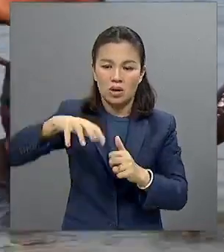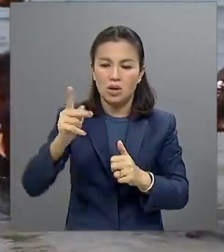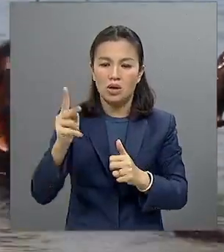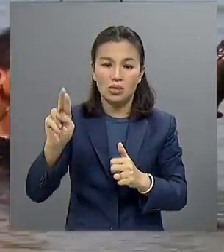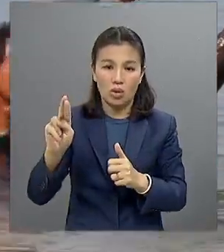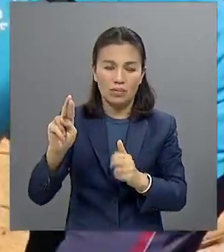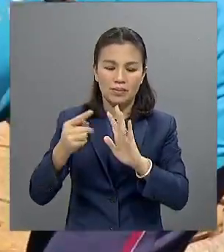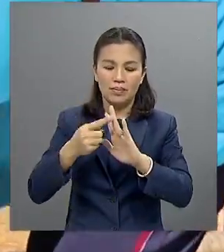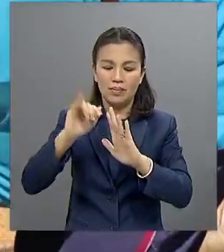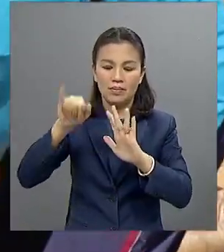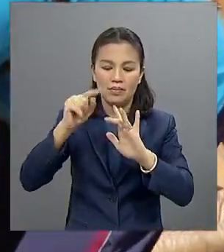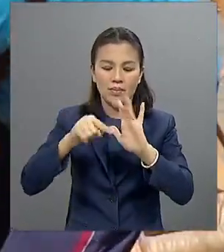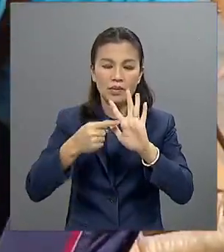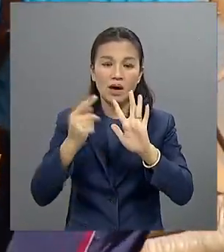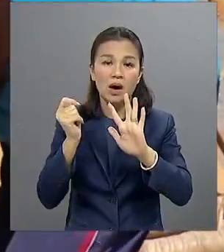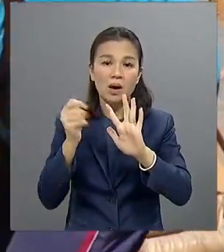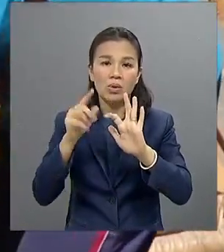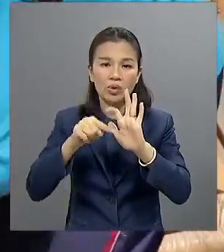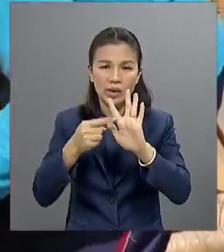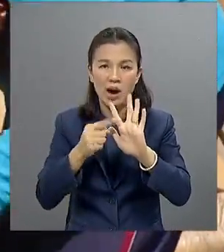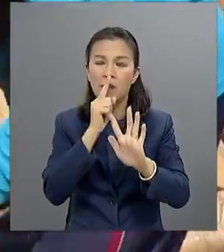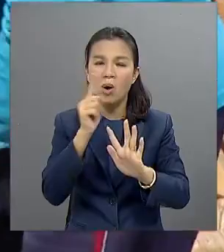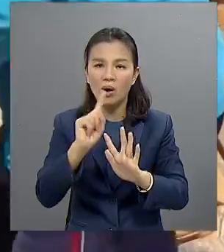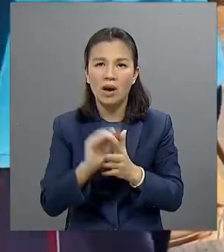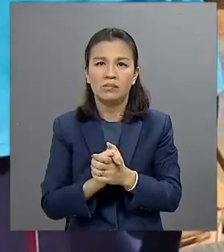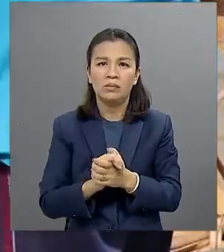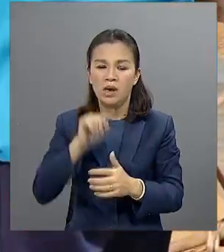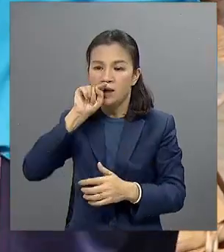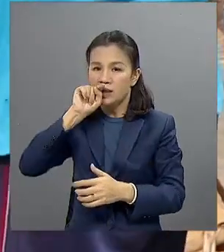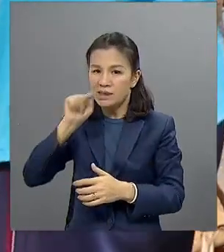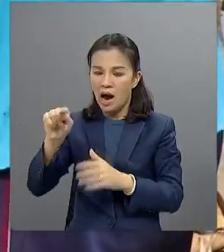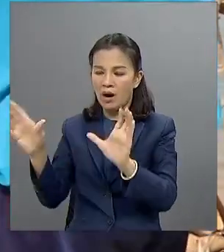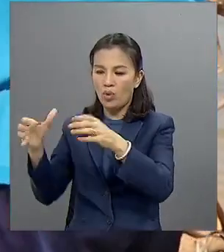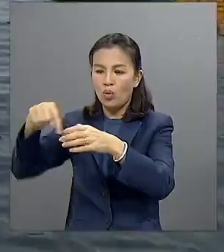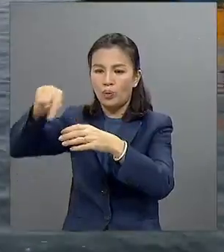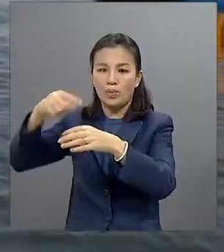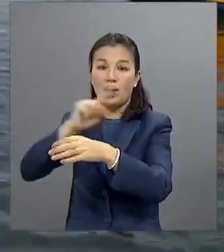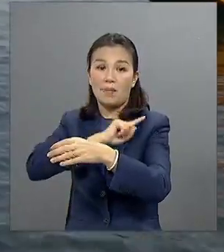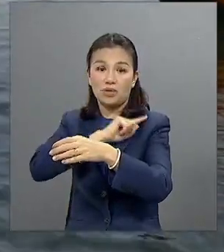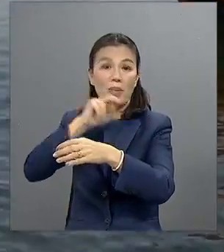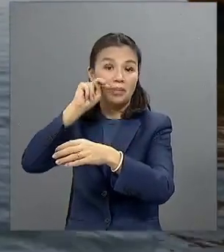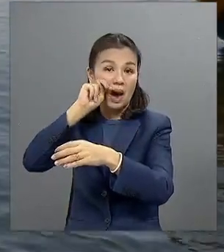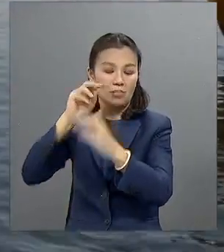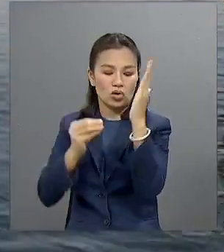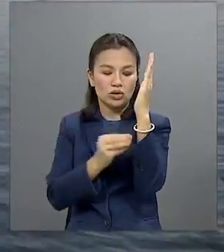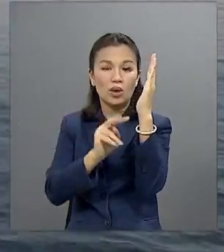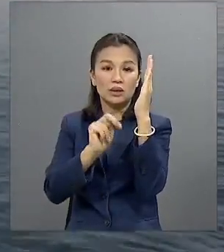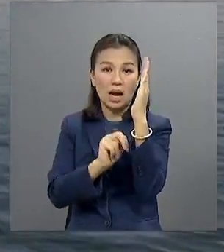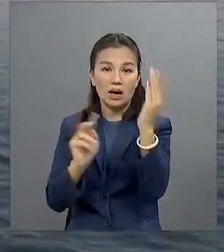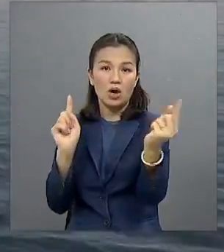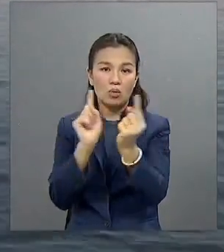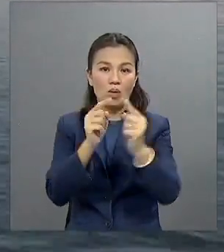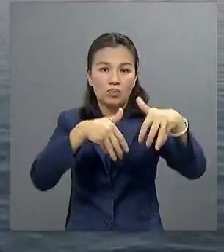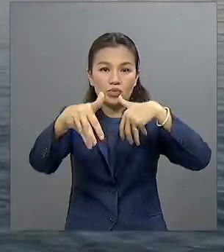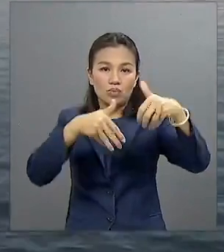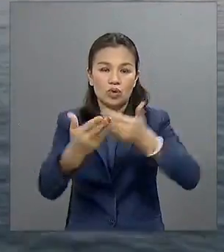านเนี่ยรองอธิบดีกรมเจ้าท่าก็สั่งการให้สำนักงานพัฒนาและบำรุงรักษาทางน้ำที่3จังหวัดตรังเข้าหารือกับชาวบ้านค่ะเพื่อที่จะ